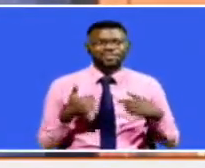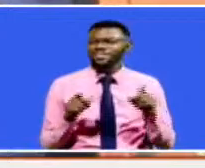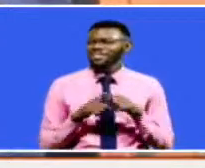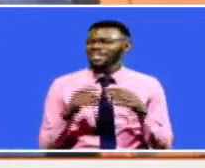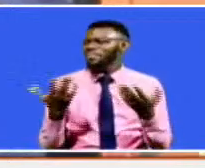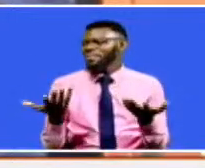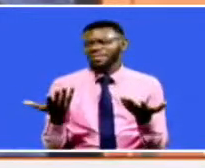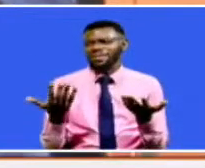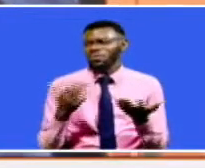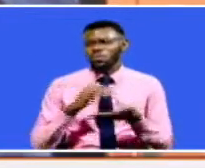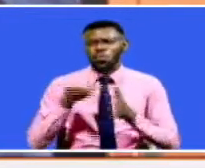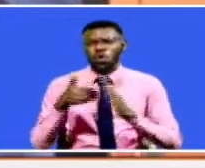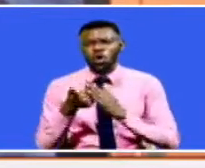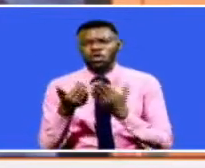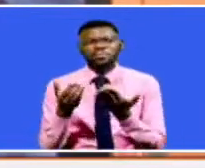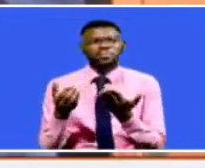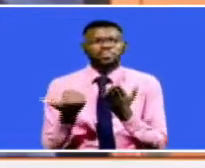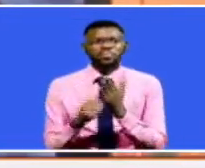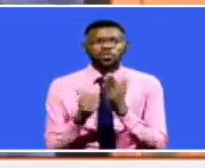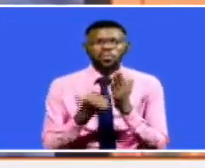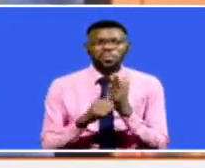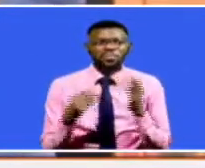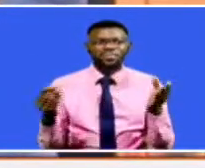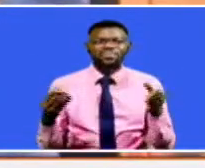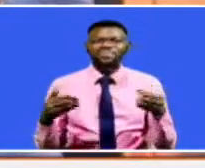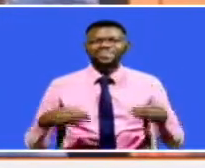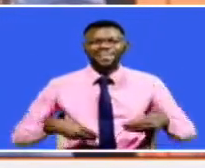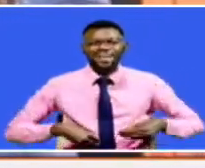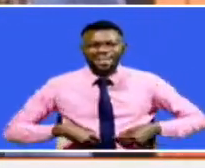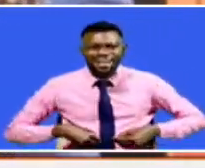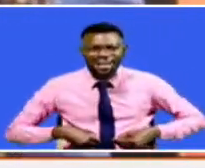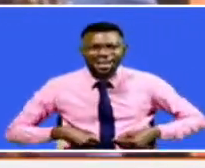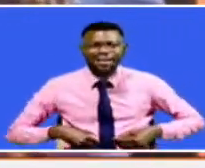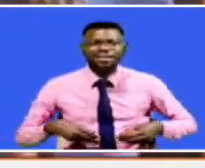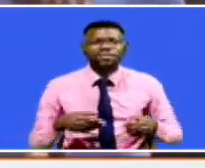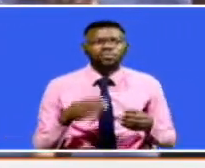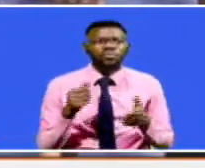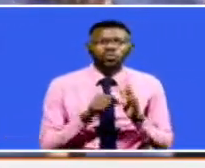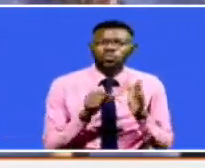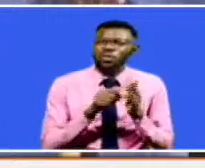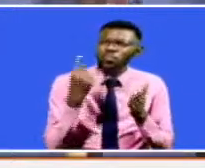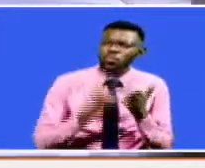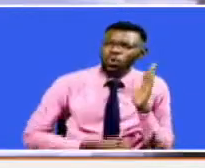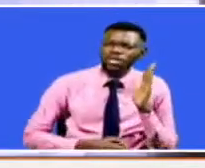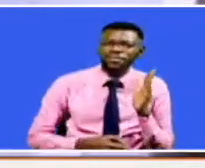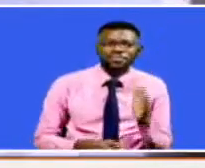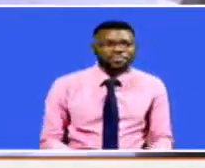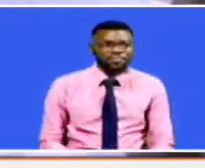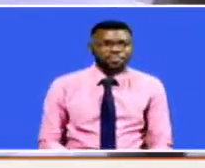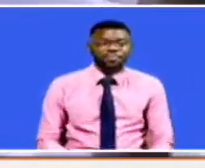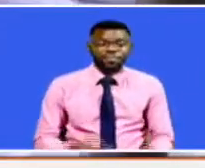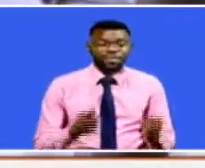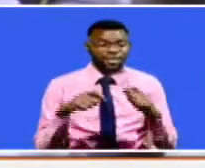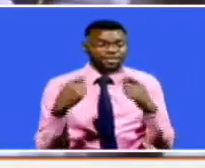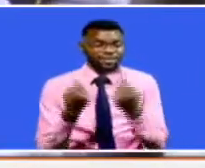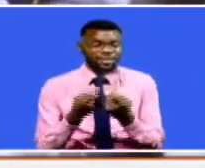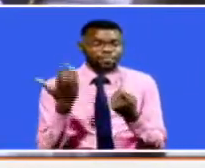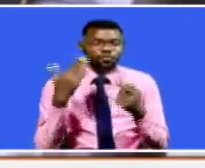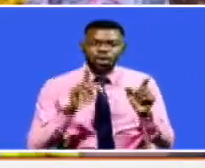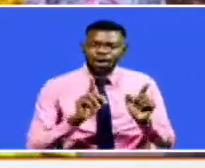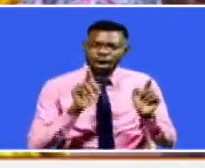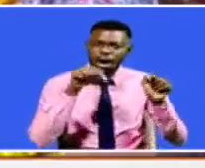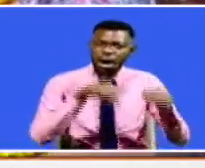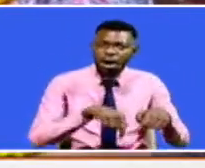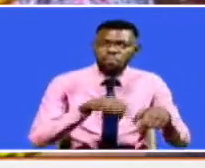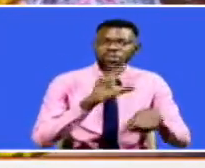gorogoro. Wananchi, hii njaa tunaita aje? Rudia tena. The team earlier attended a church